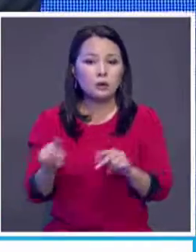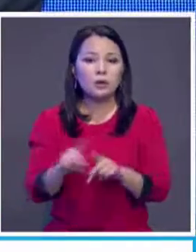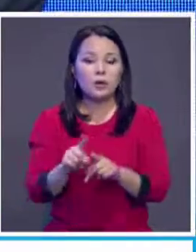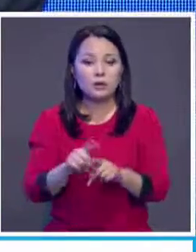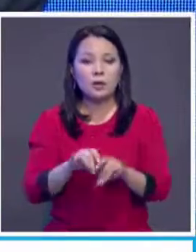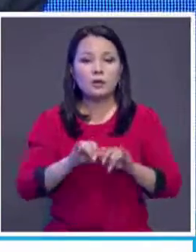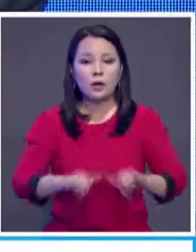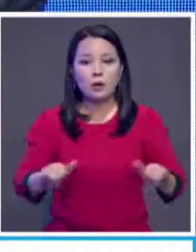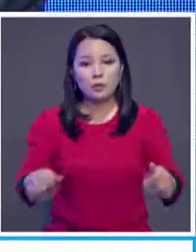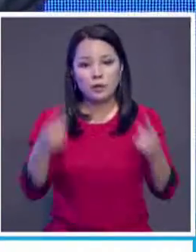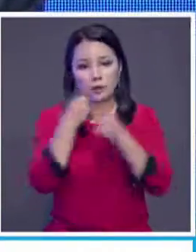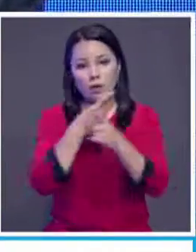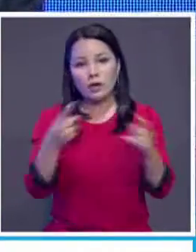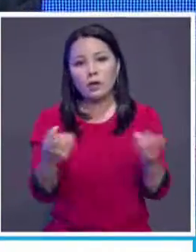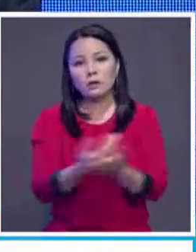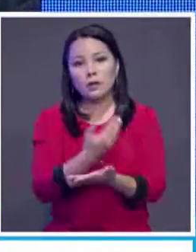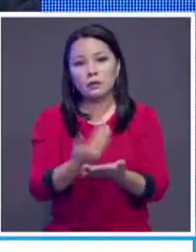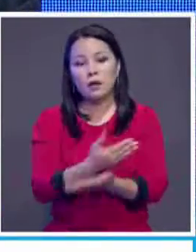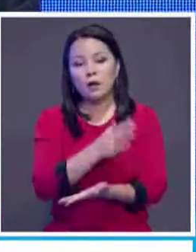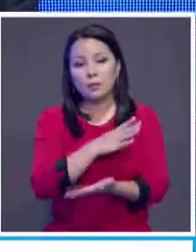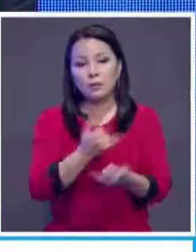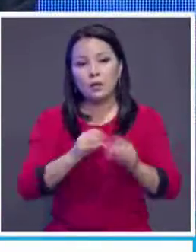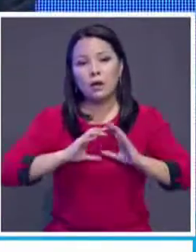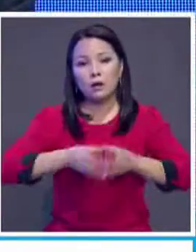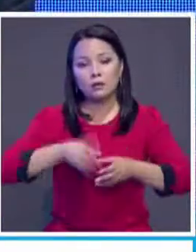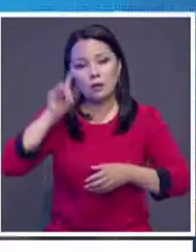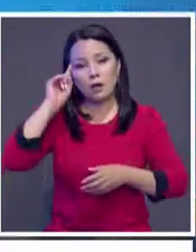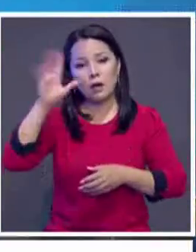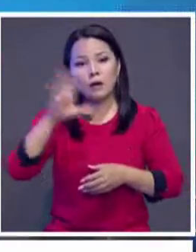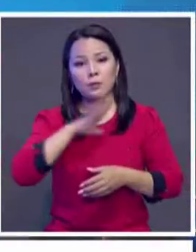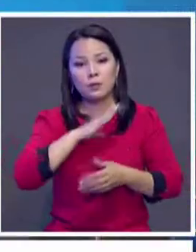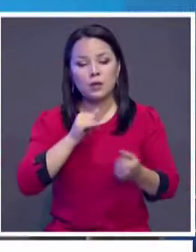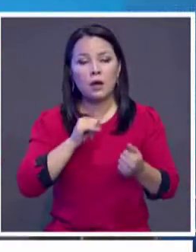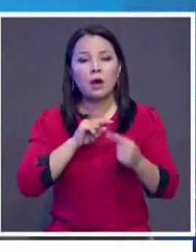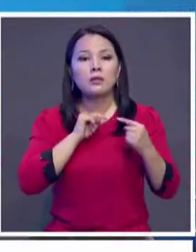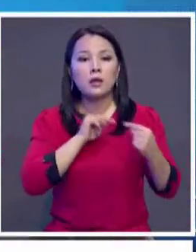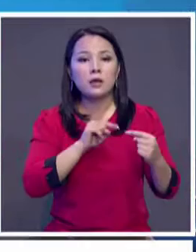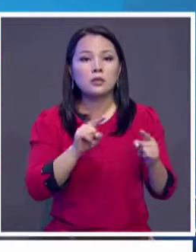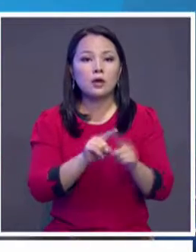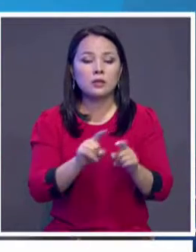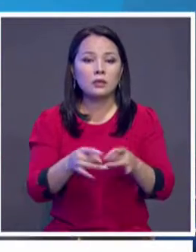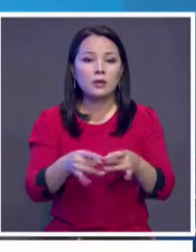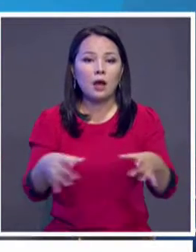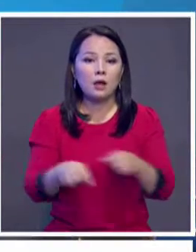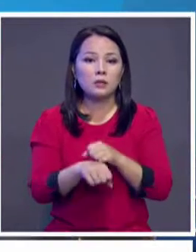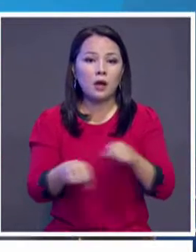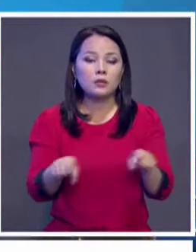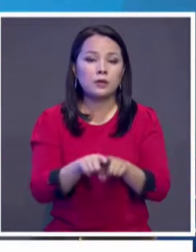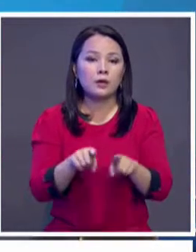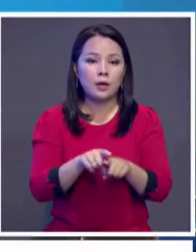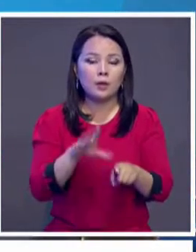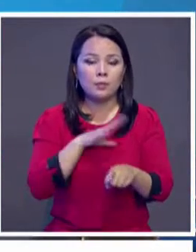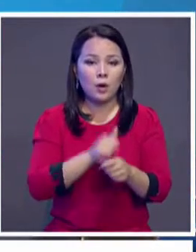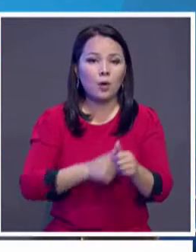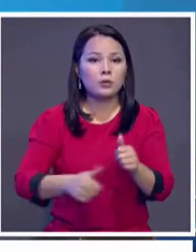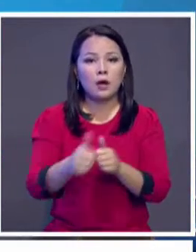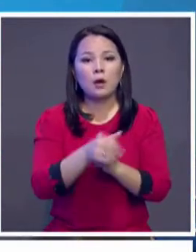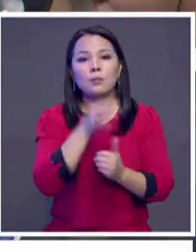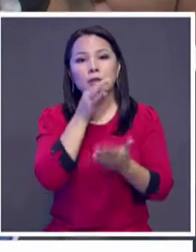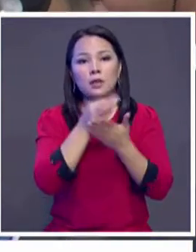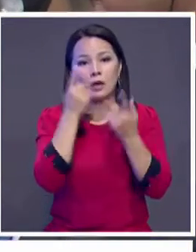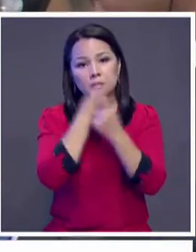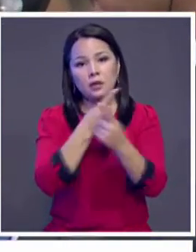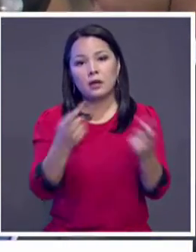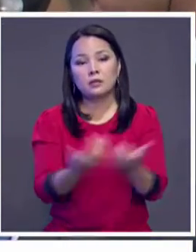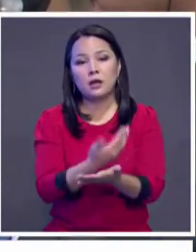өткен. Сондай-ақ, бүгінде Қазақстанды бүкіл әлемде жаһандық антиядролық қозғалыстың көшбасшысы деп танитыны айтылды.